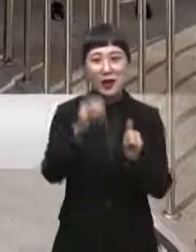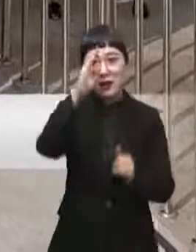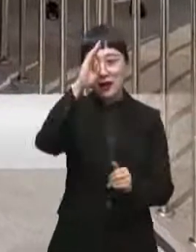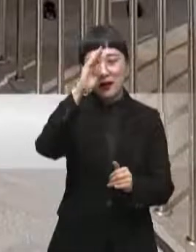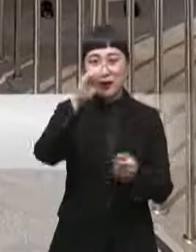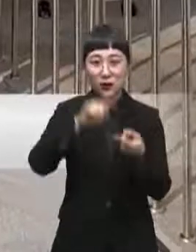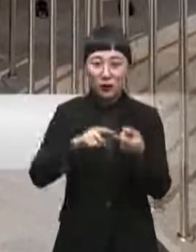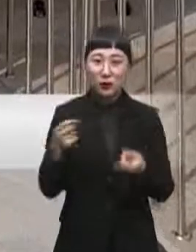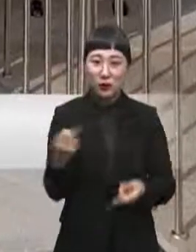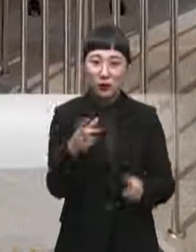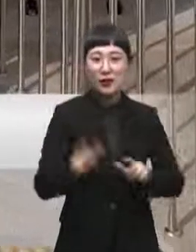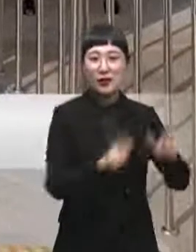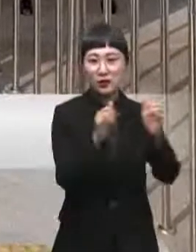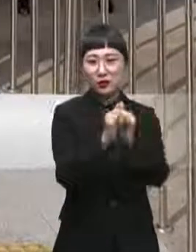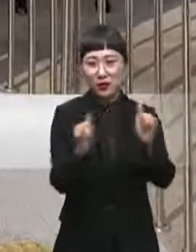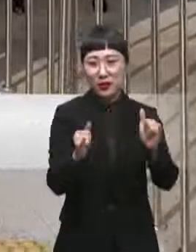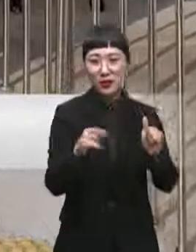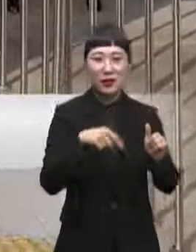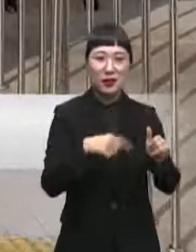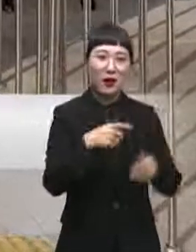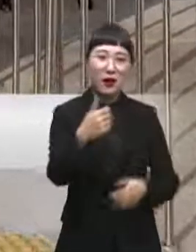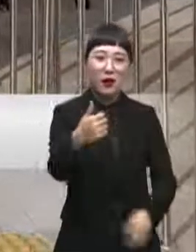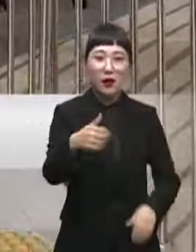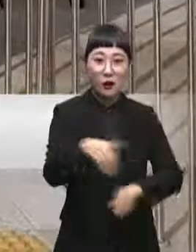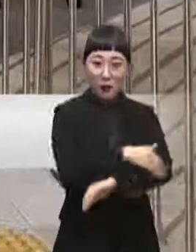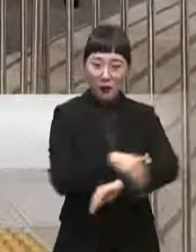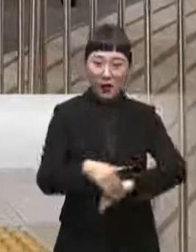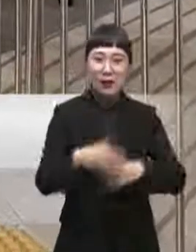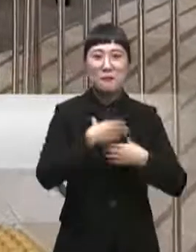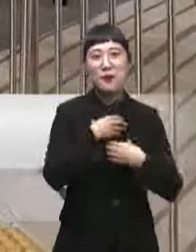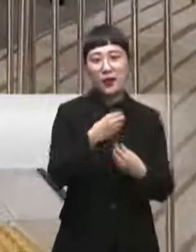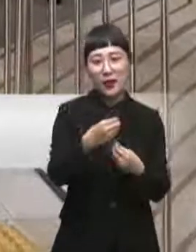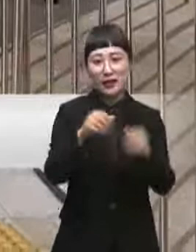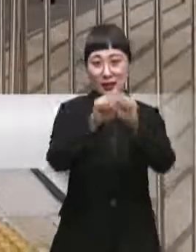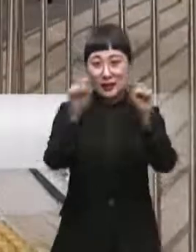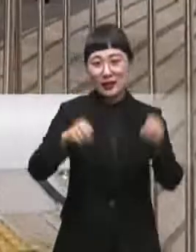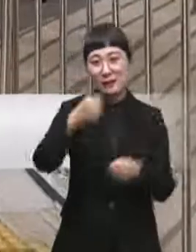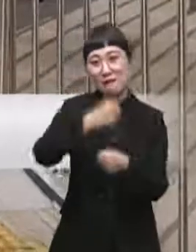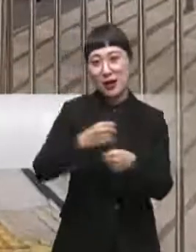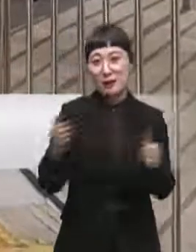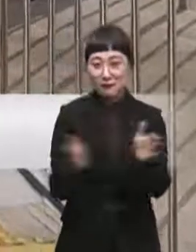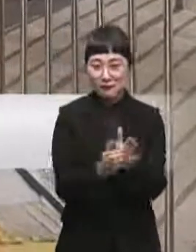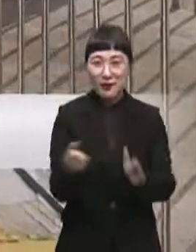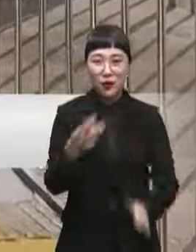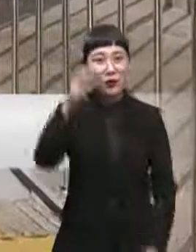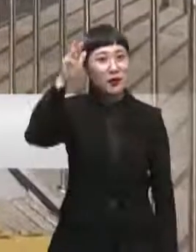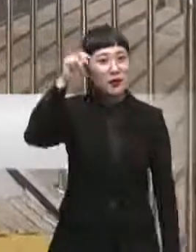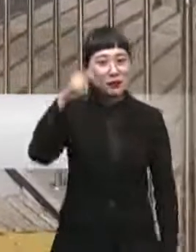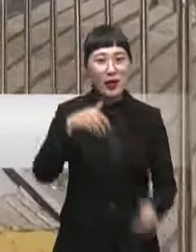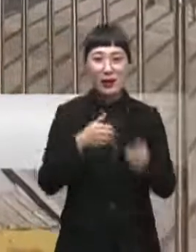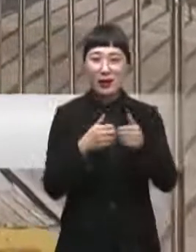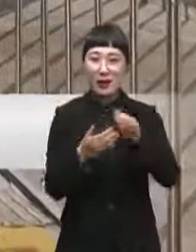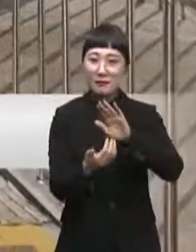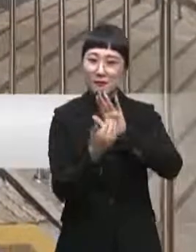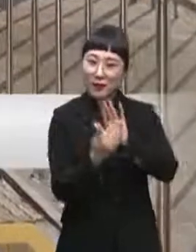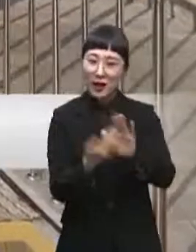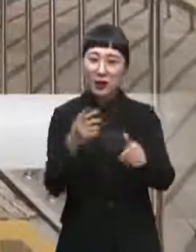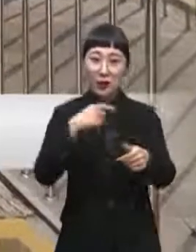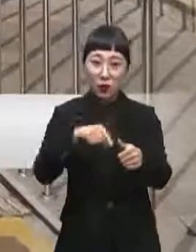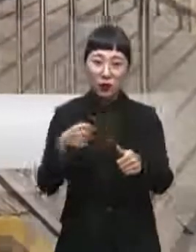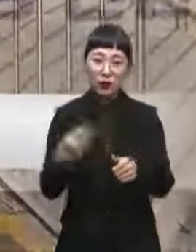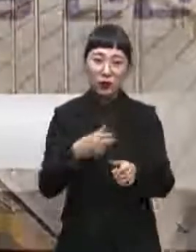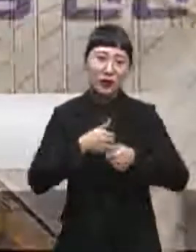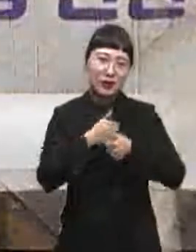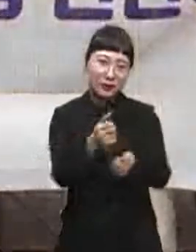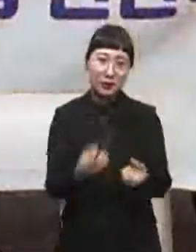접근하기 편한 시스템을 구축하기로 했습니다 또 지역사회 치매 자원을 파악해 치매 예방 교육 운영과 치매 극복